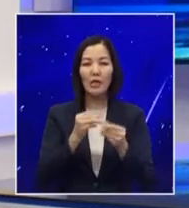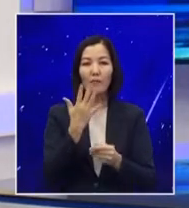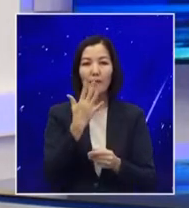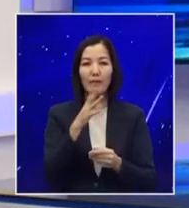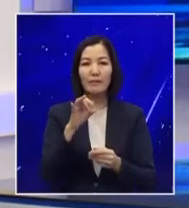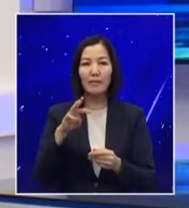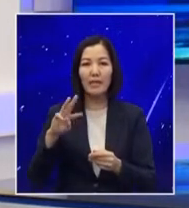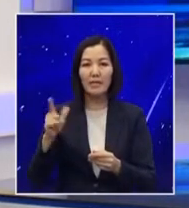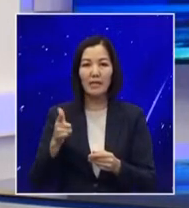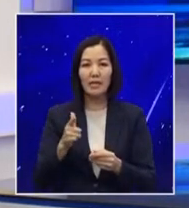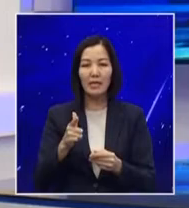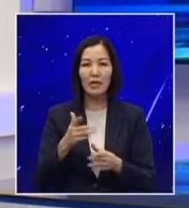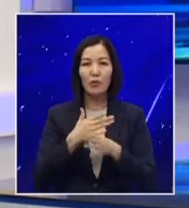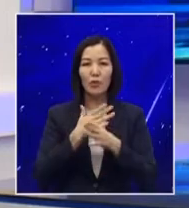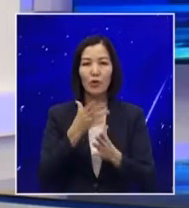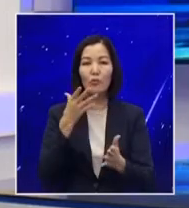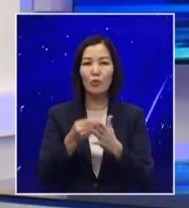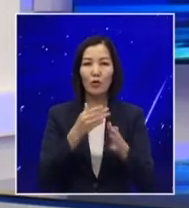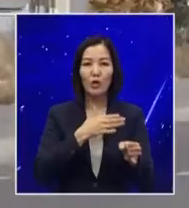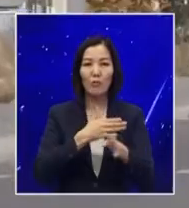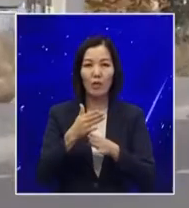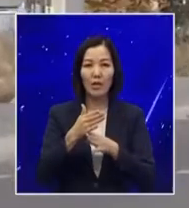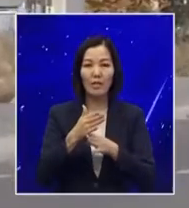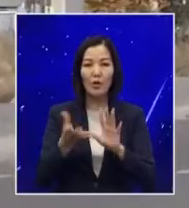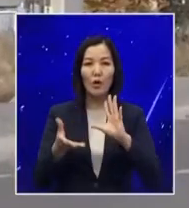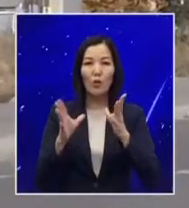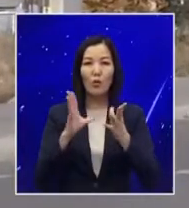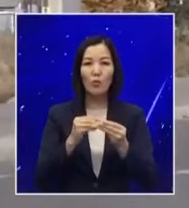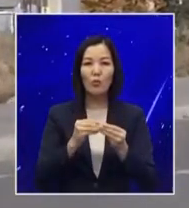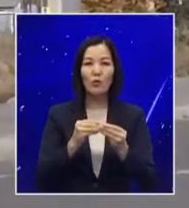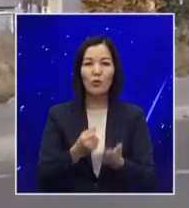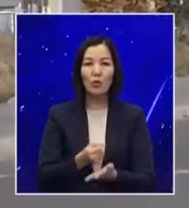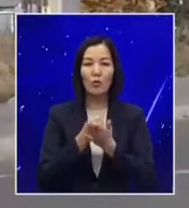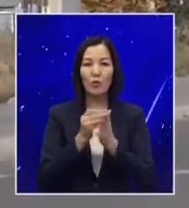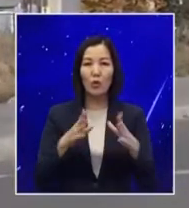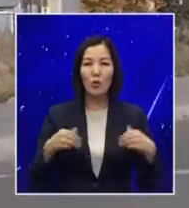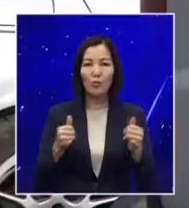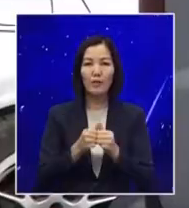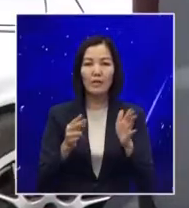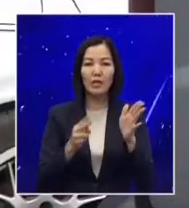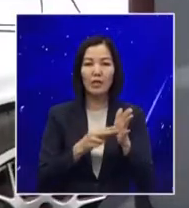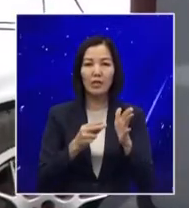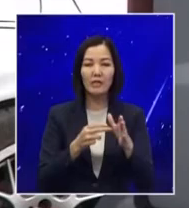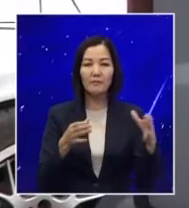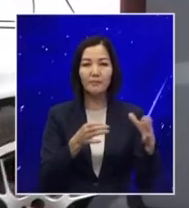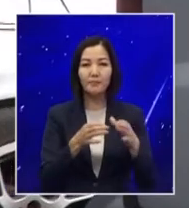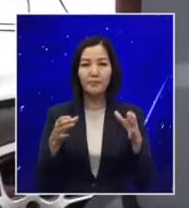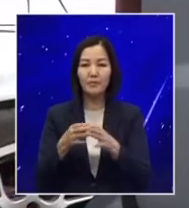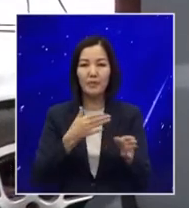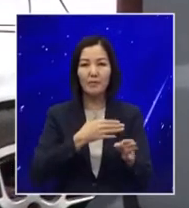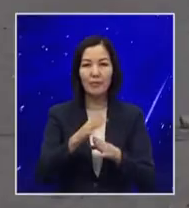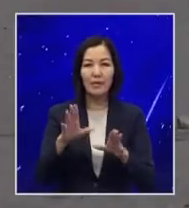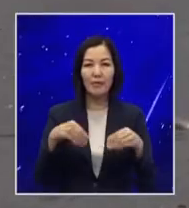миллиард теңгелік атаулы төлем бөлінген болатын. Ол бойынша қаржылай қолдау отбасыларға 7 санат бойынша беріліп жатыр.